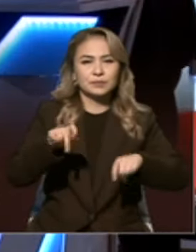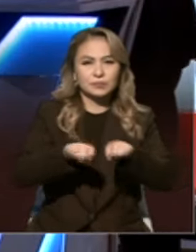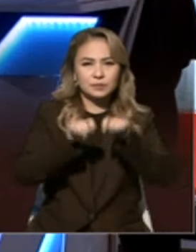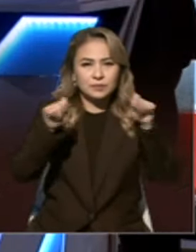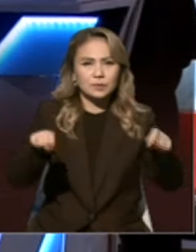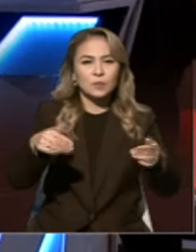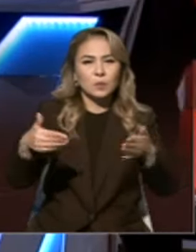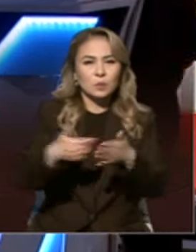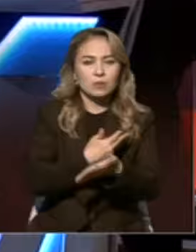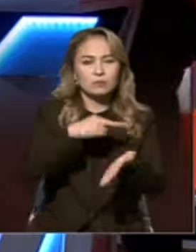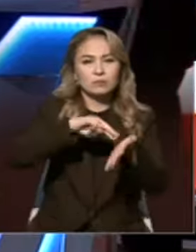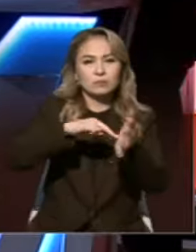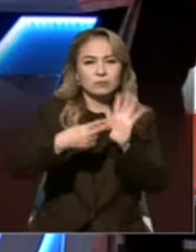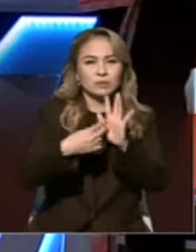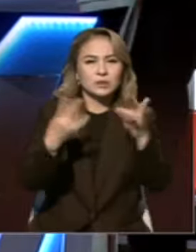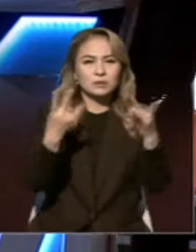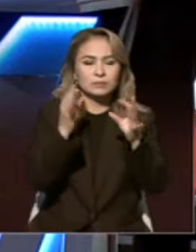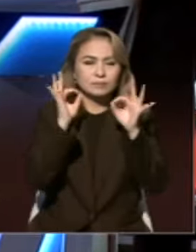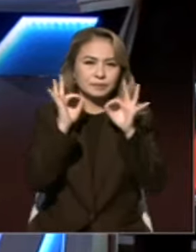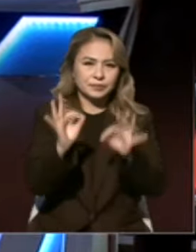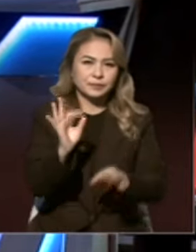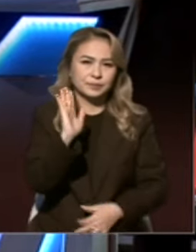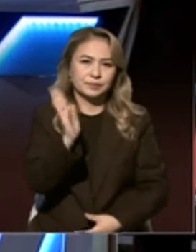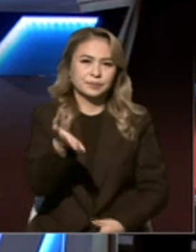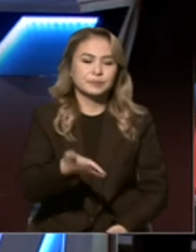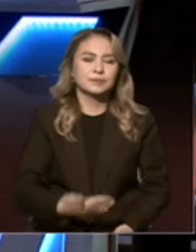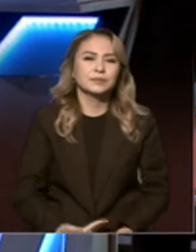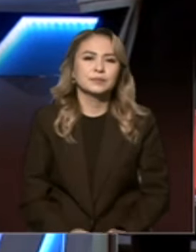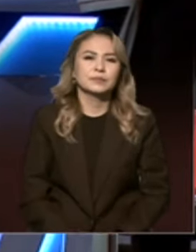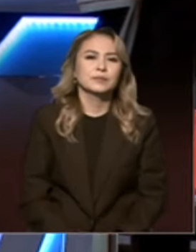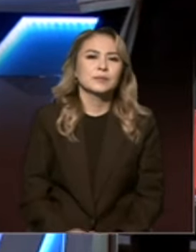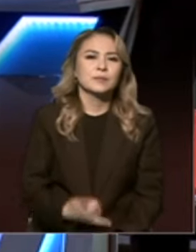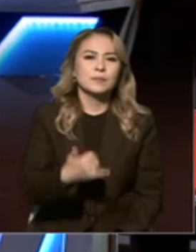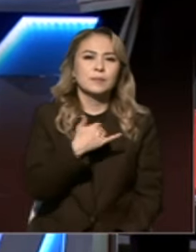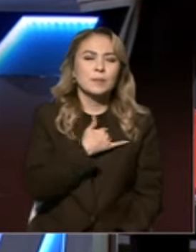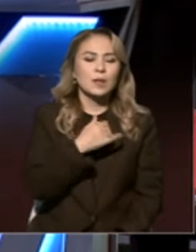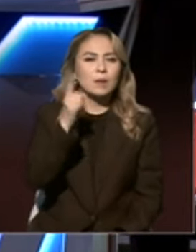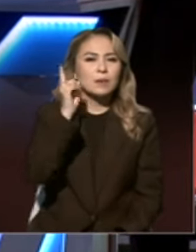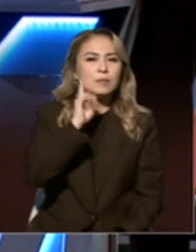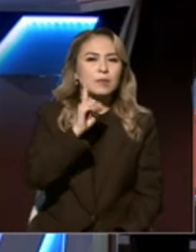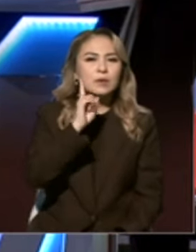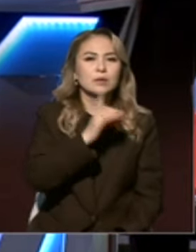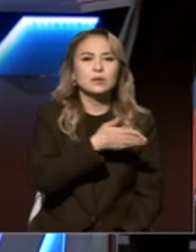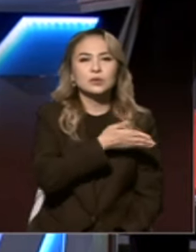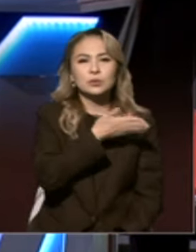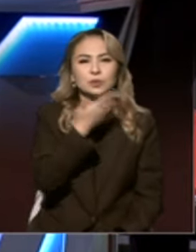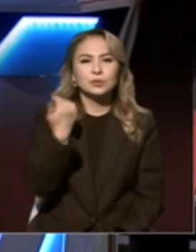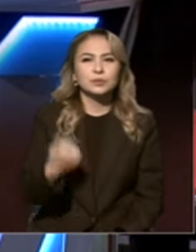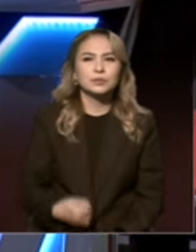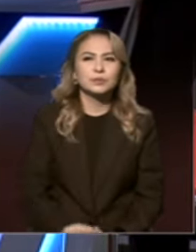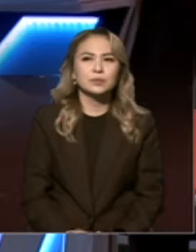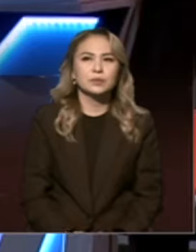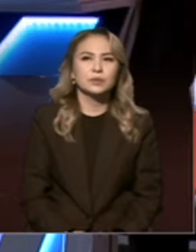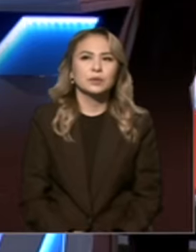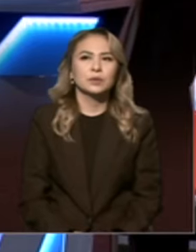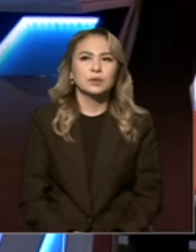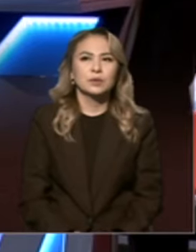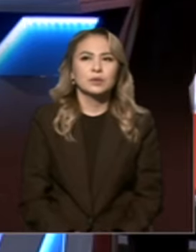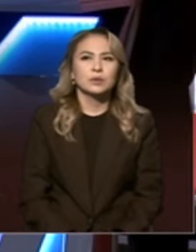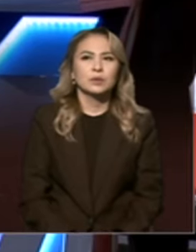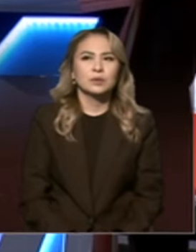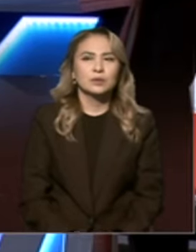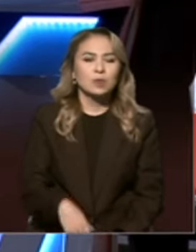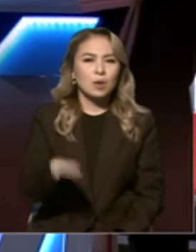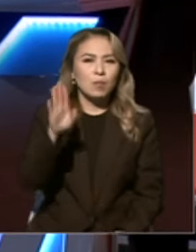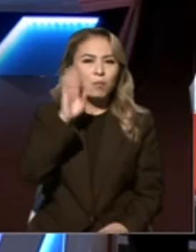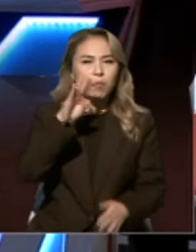жаңа жобаға көшуіміз керек. Сонда дұрыс болады. Ол бізде әзірге жоқ. Су қорғау